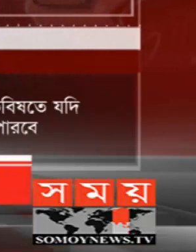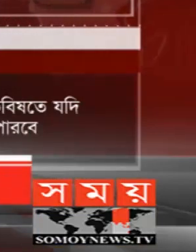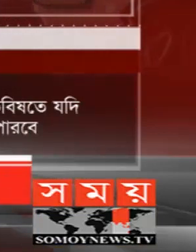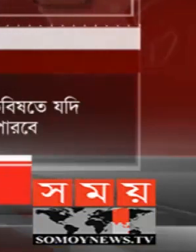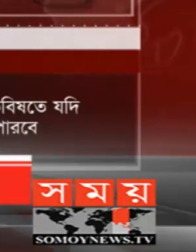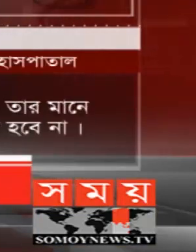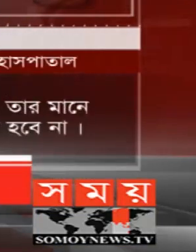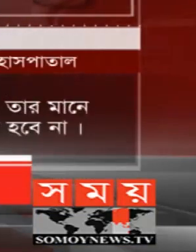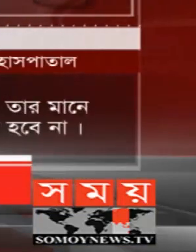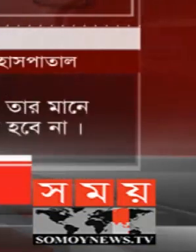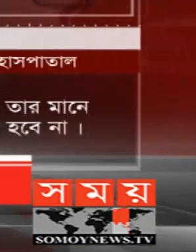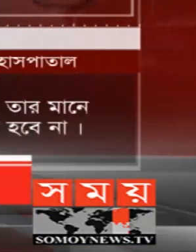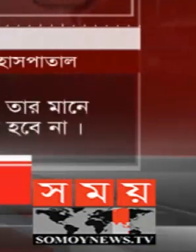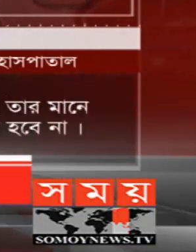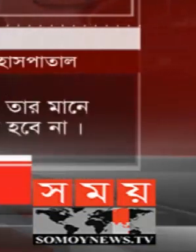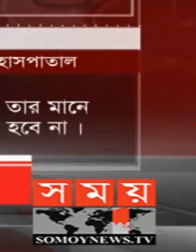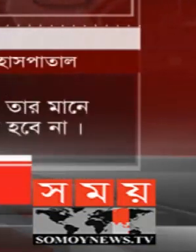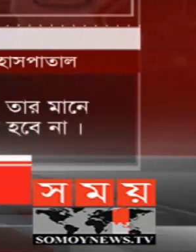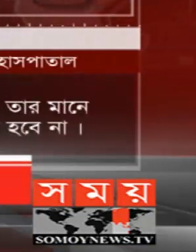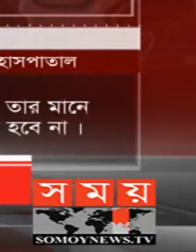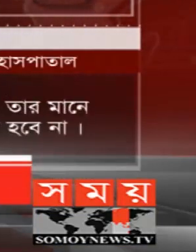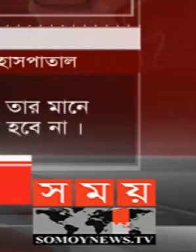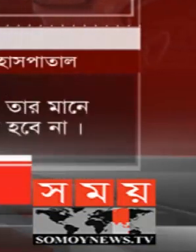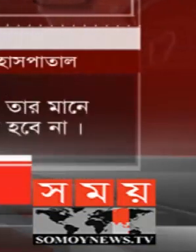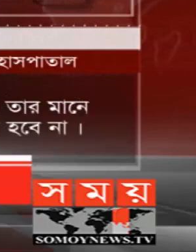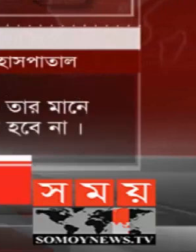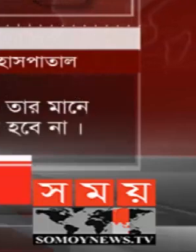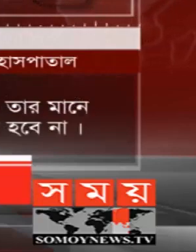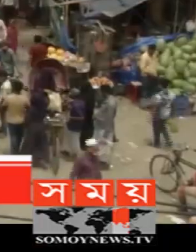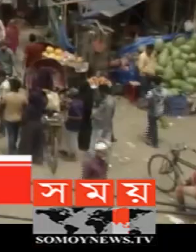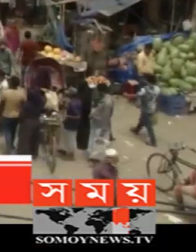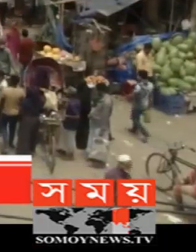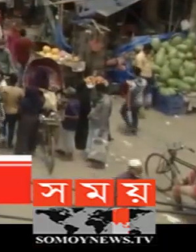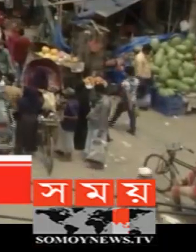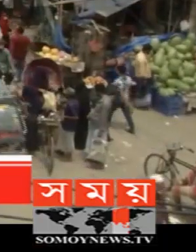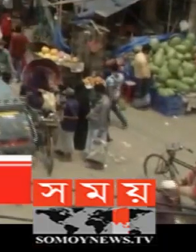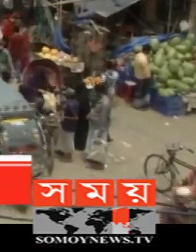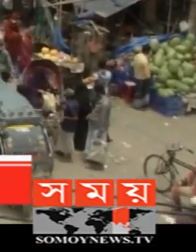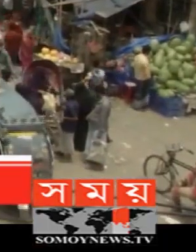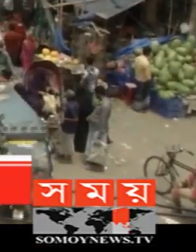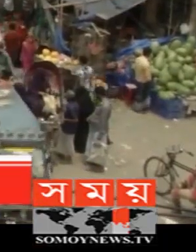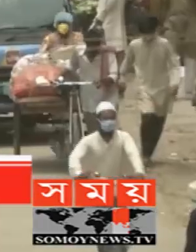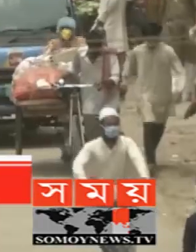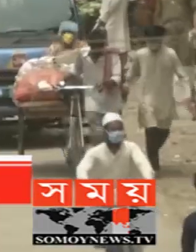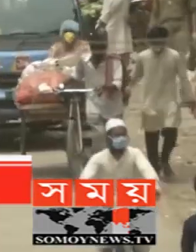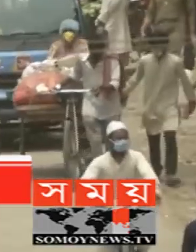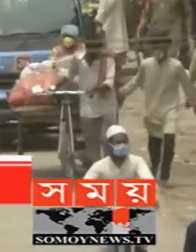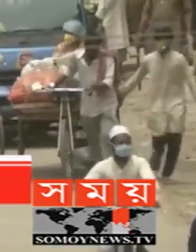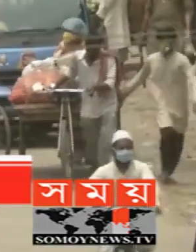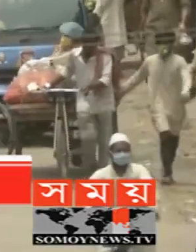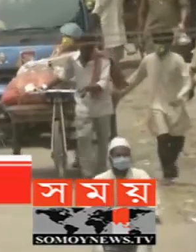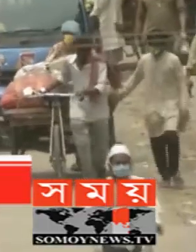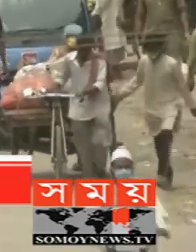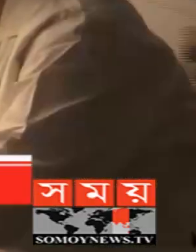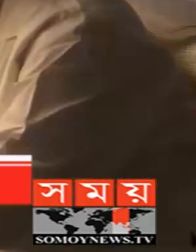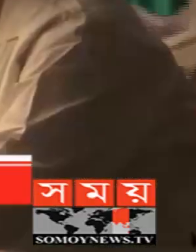সরাসরি মেরে ফেলতে পারবে। এই রক্তদানে রোগীর তেমন কোনো পার্শ্ব প্রতিক্রিয়া হবে না। দেশে আক্রান্ত প্রতি